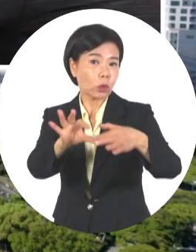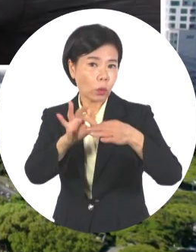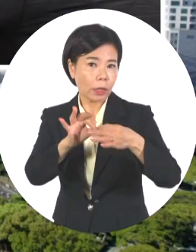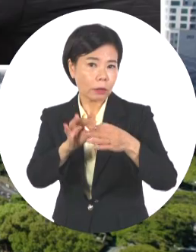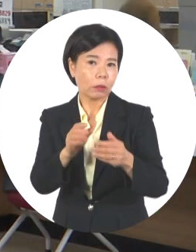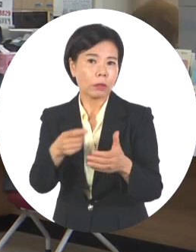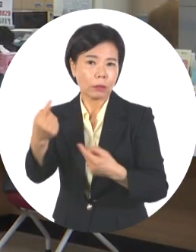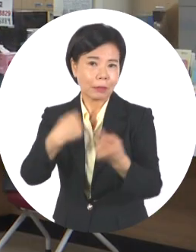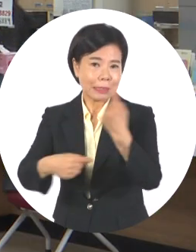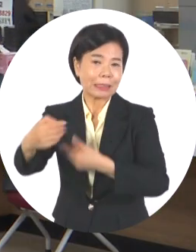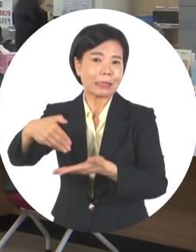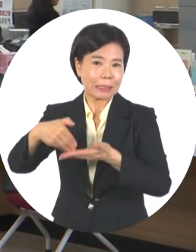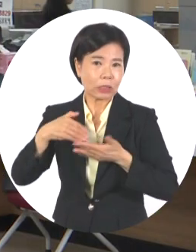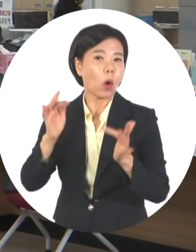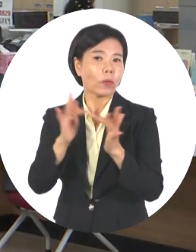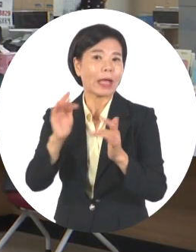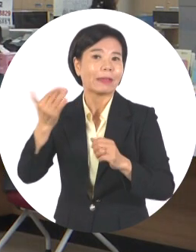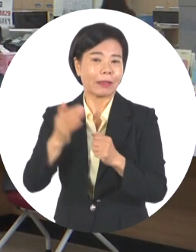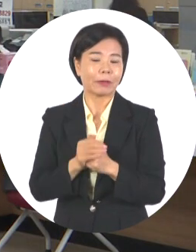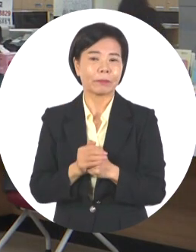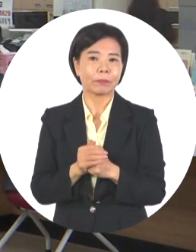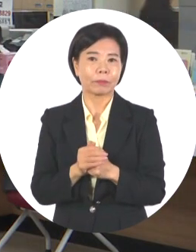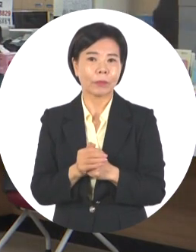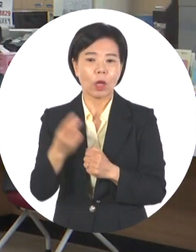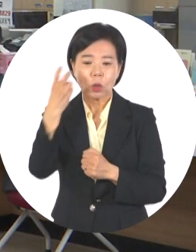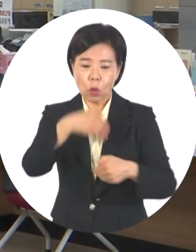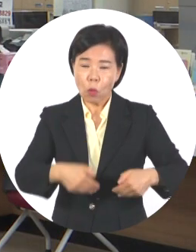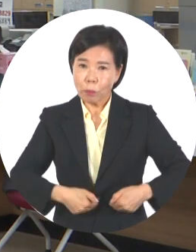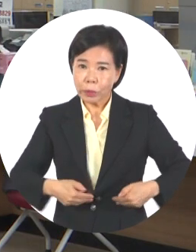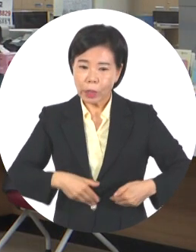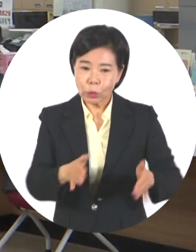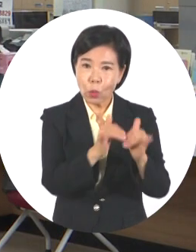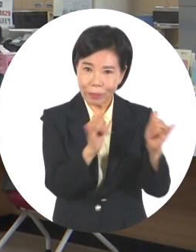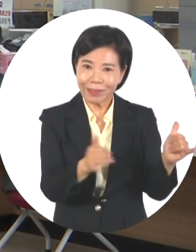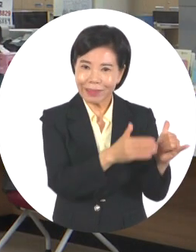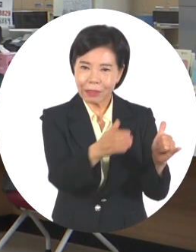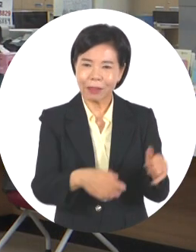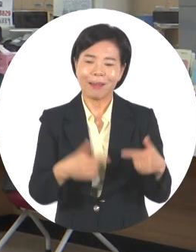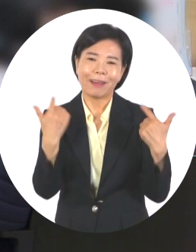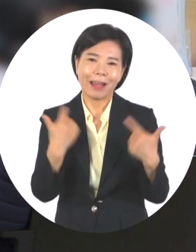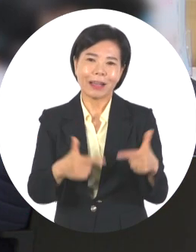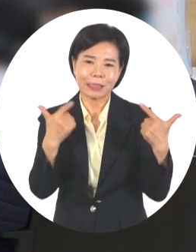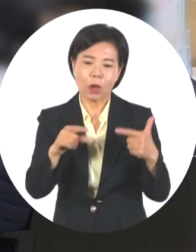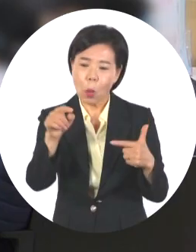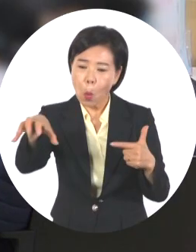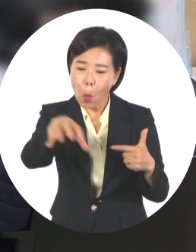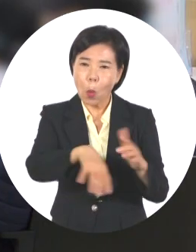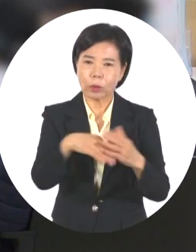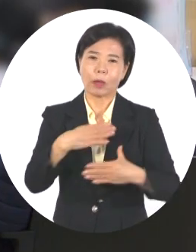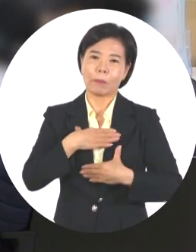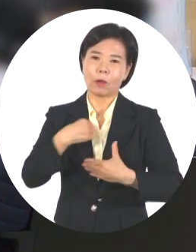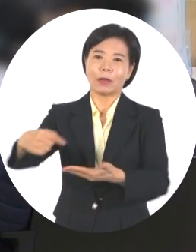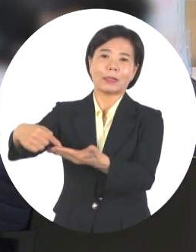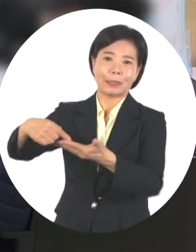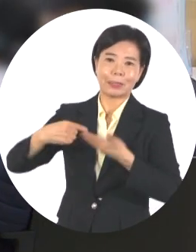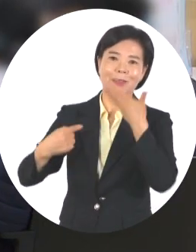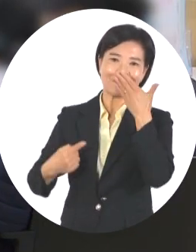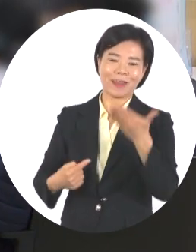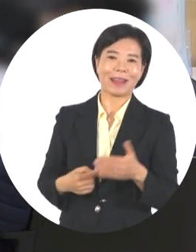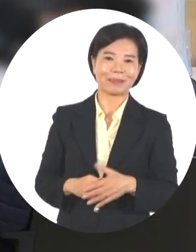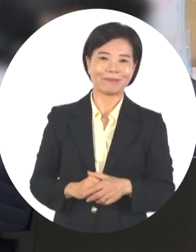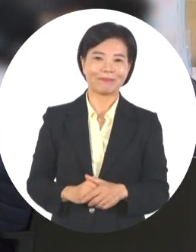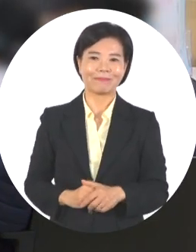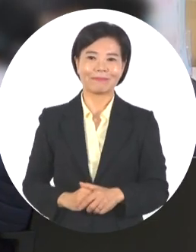시작합니다. 이를 통해 돌봄이 필요한 도민들은 언제 어디서나 편리하게 신청할 수 있게